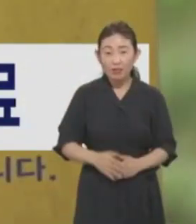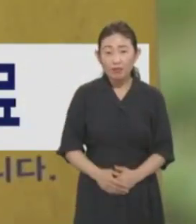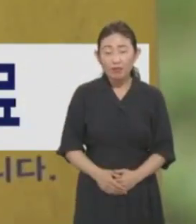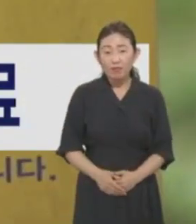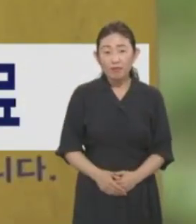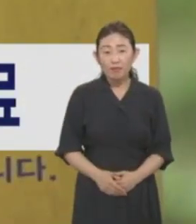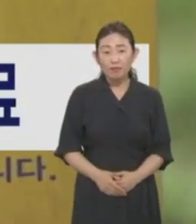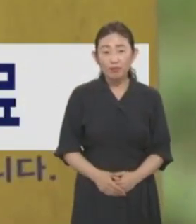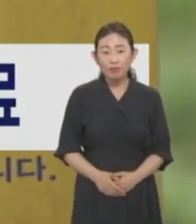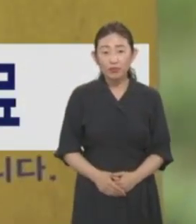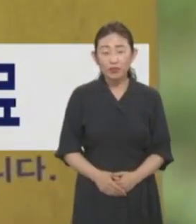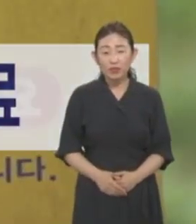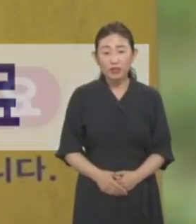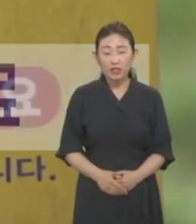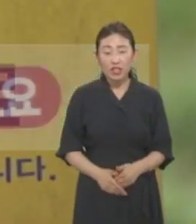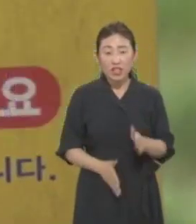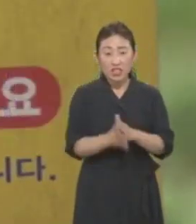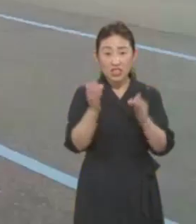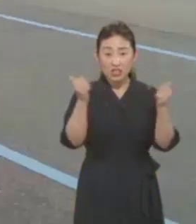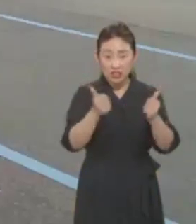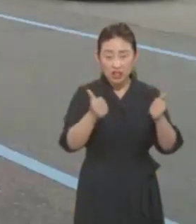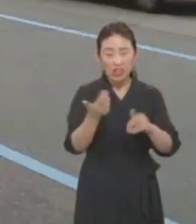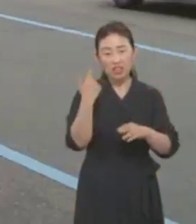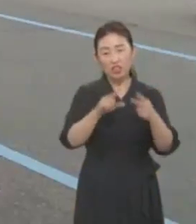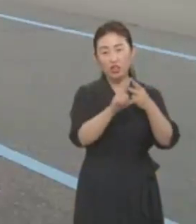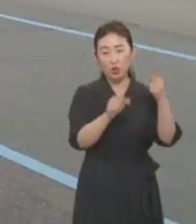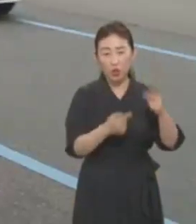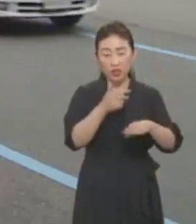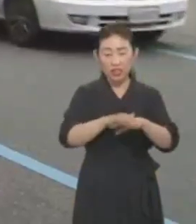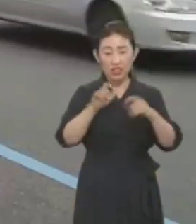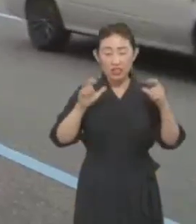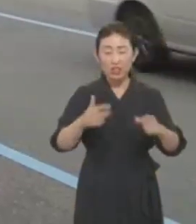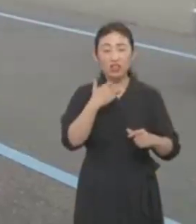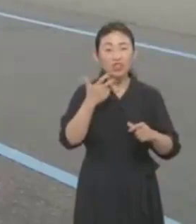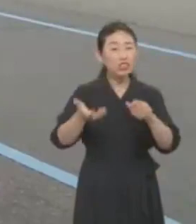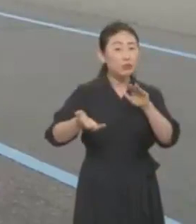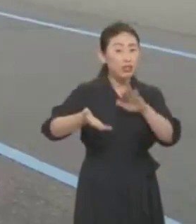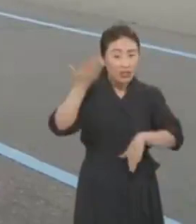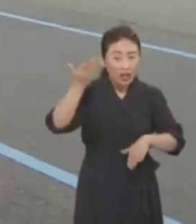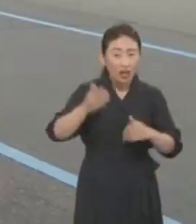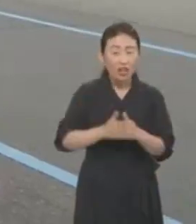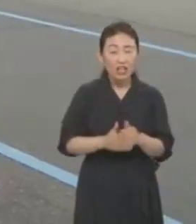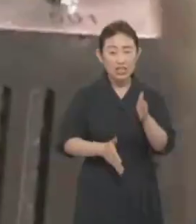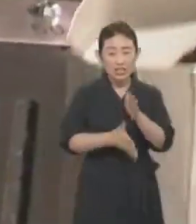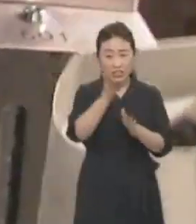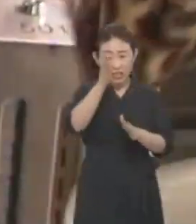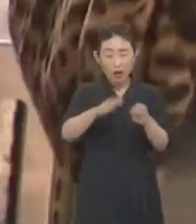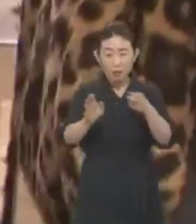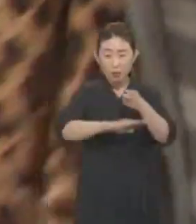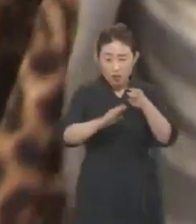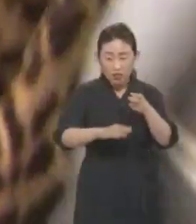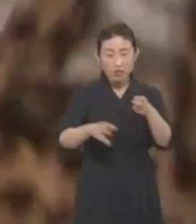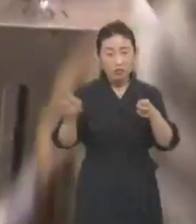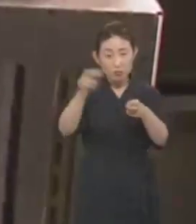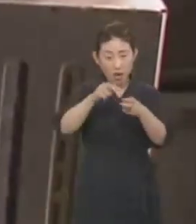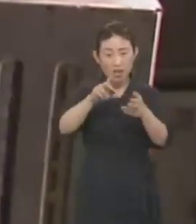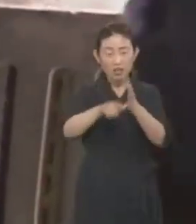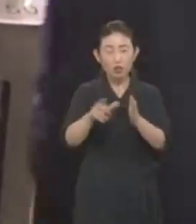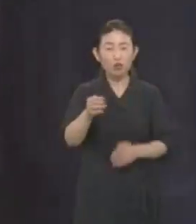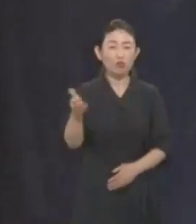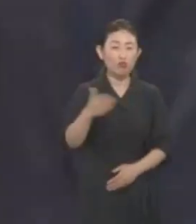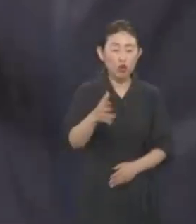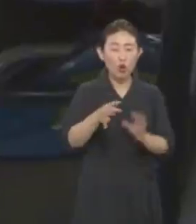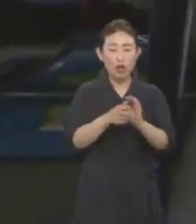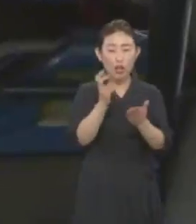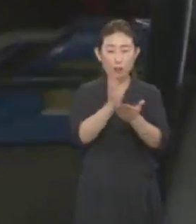밝혔습니다. 앞서 대전시의회는 지난 2월 대전에 거주하는 70세 이상 시민이 시내버스와 마을버스 등을 무료로 이용할